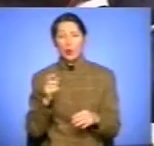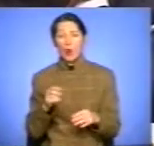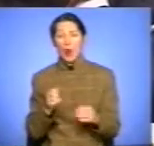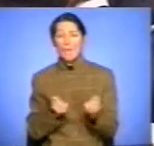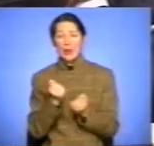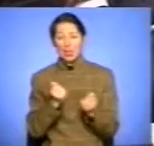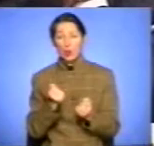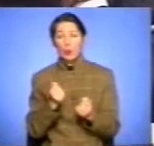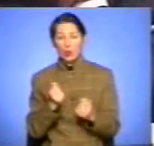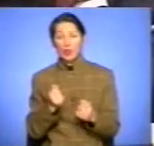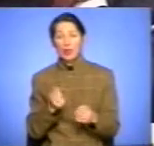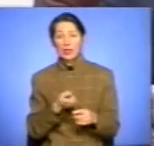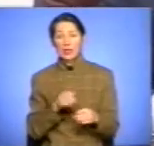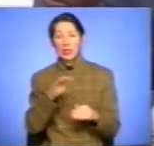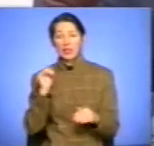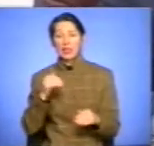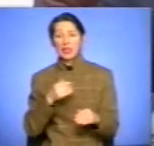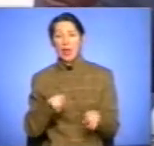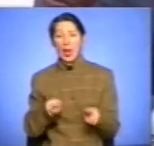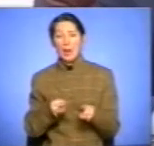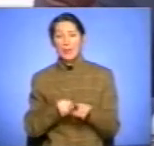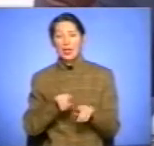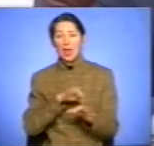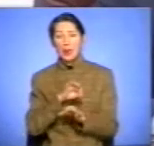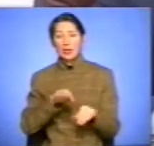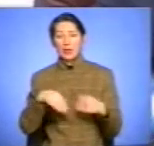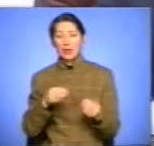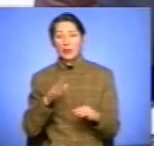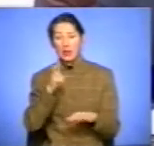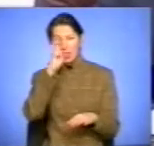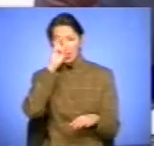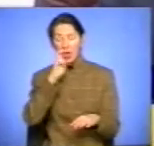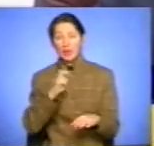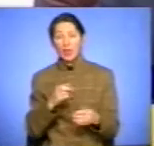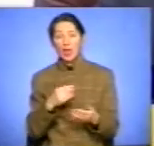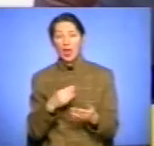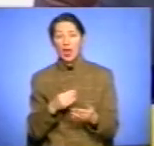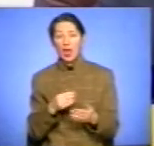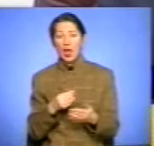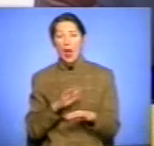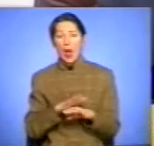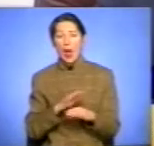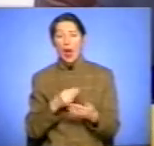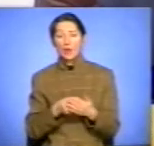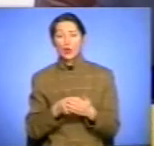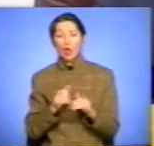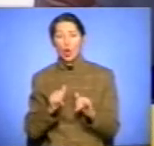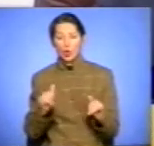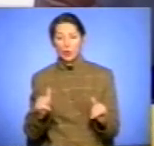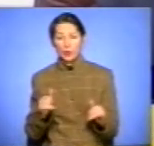надаватиме державний банк розвитку запровадження такого інструменту дозволять вирішить одну із головних проблем